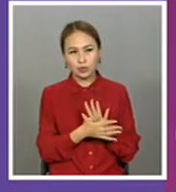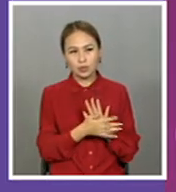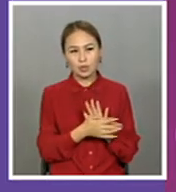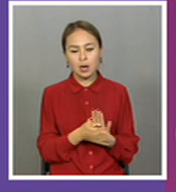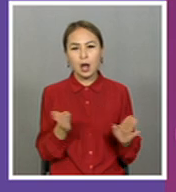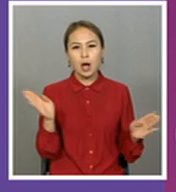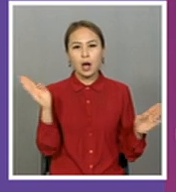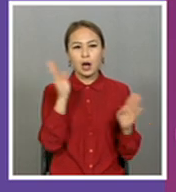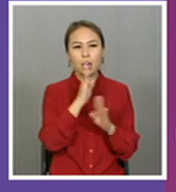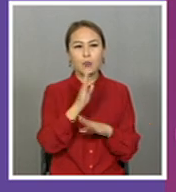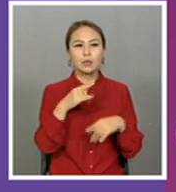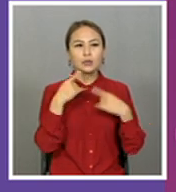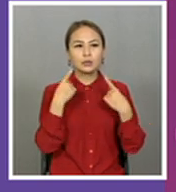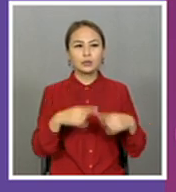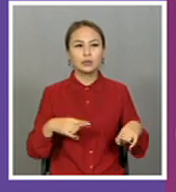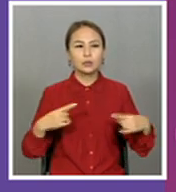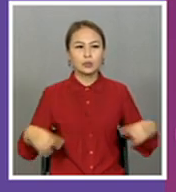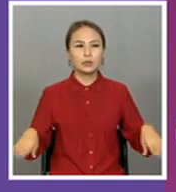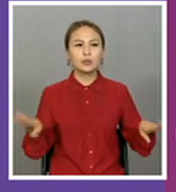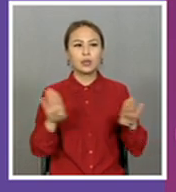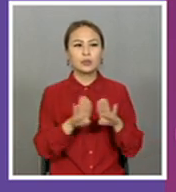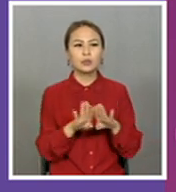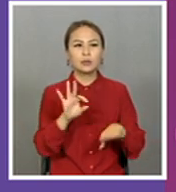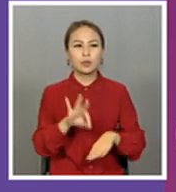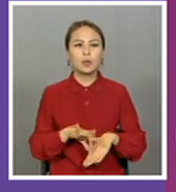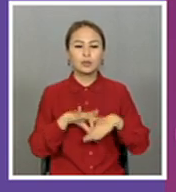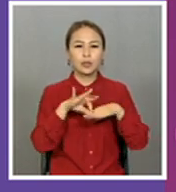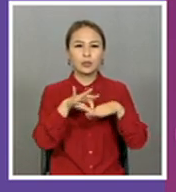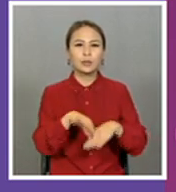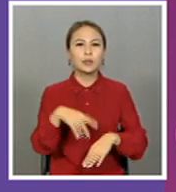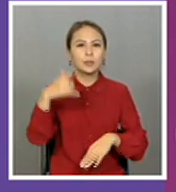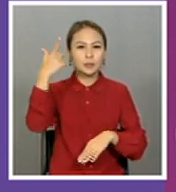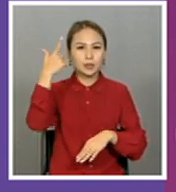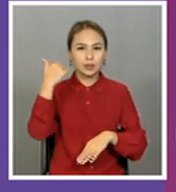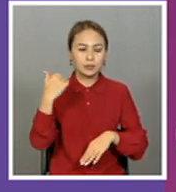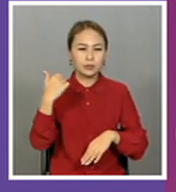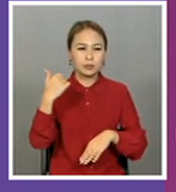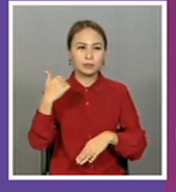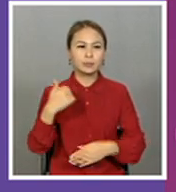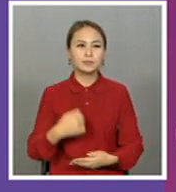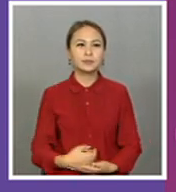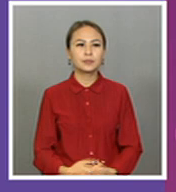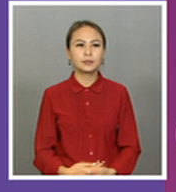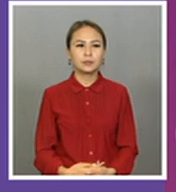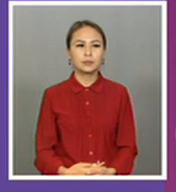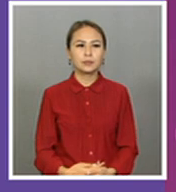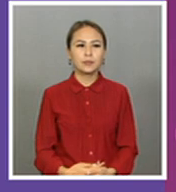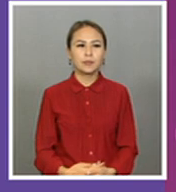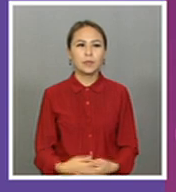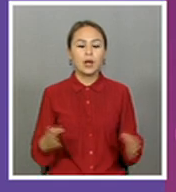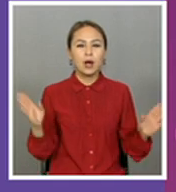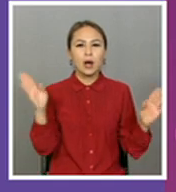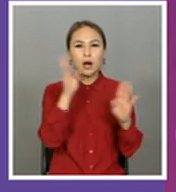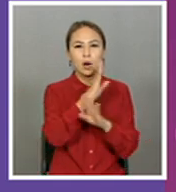түсінесіңдер. Ауаның түрлі салаларда қолданылуын білесіңдер.